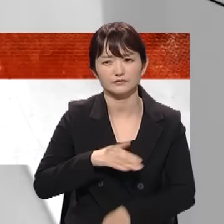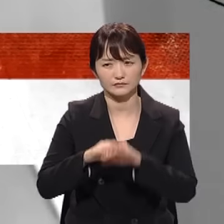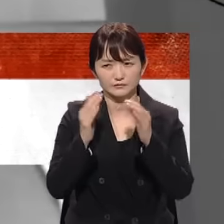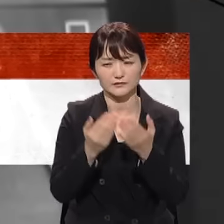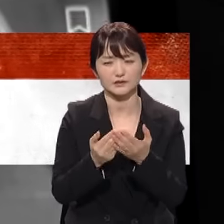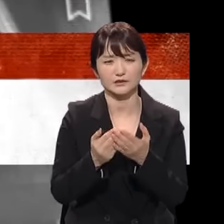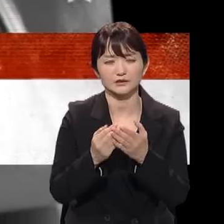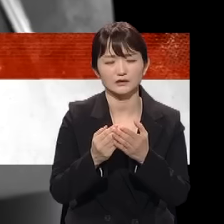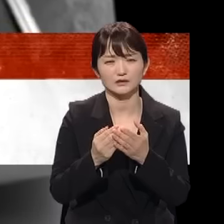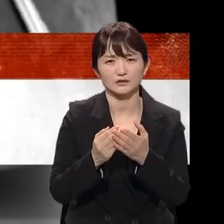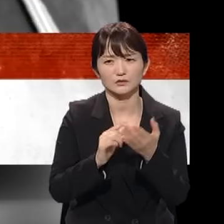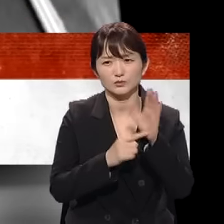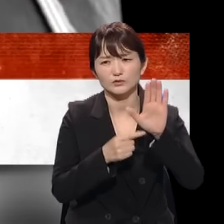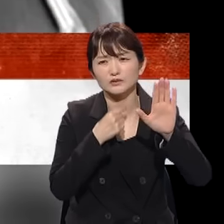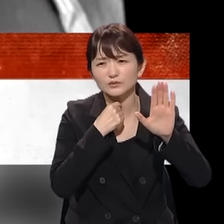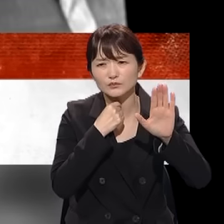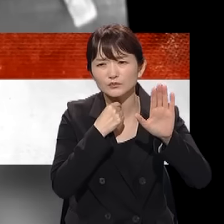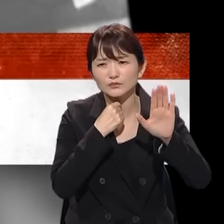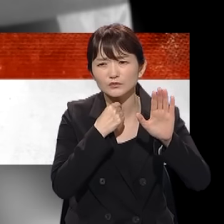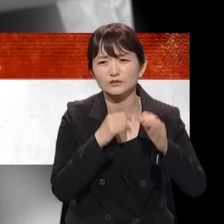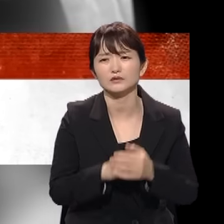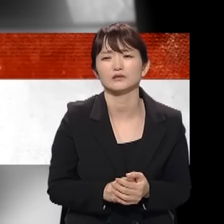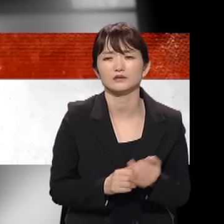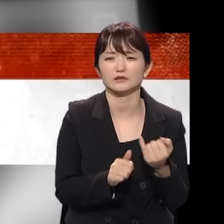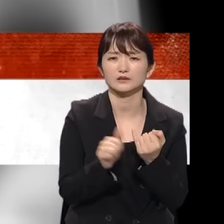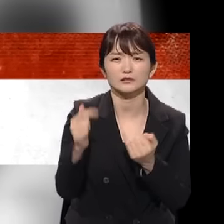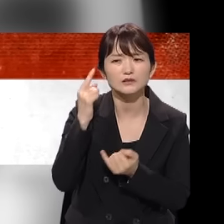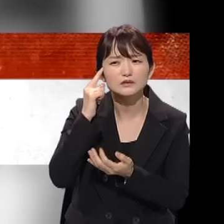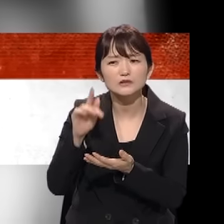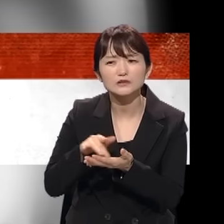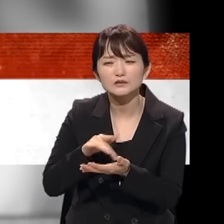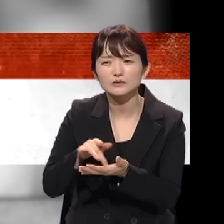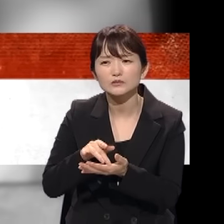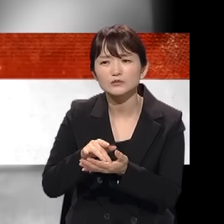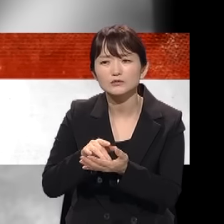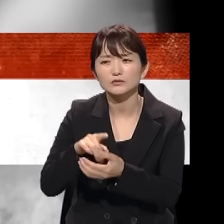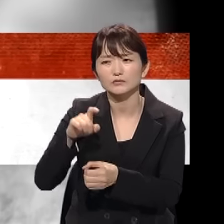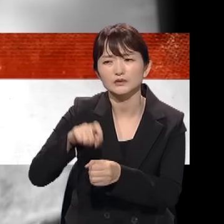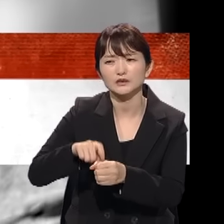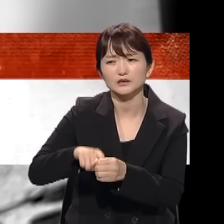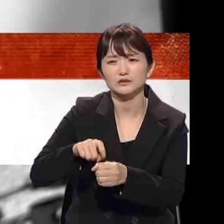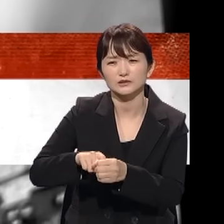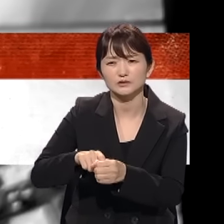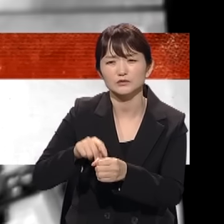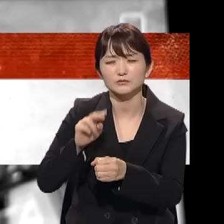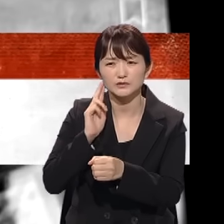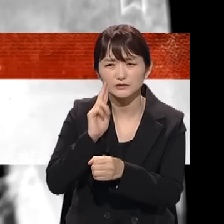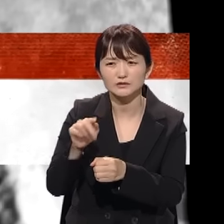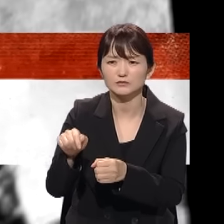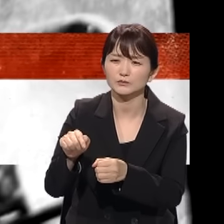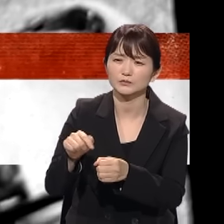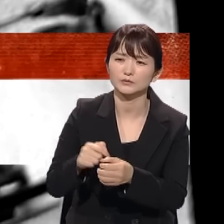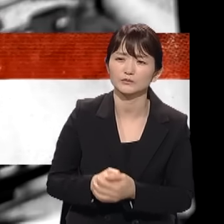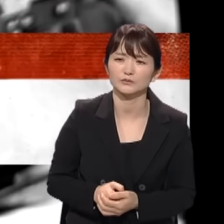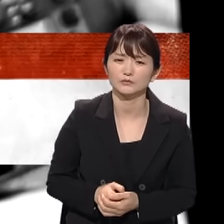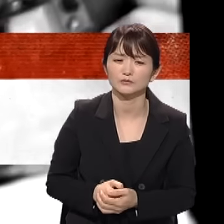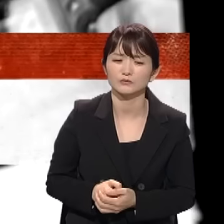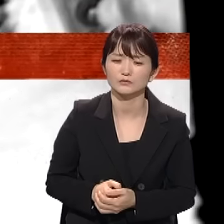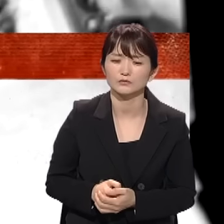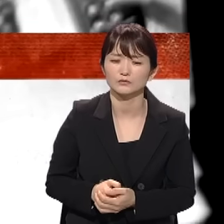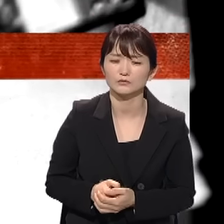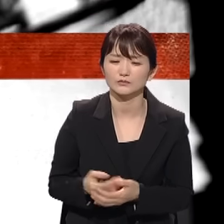오픈하고 싶은데 핸드폰을 숨긴다던가 뭐 2중 3중 잠금이 되어 있다던가 이상하게 이제 가지도 않아야